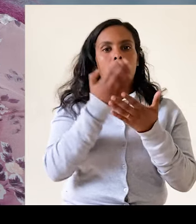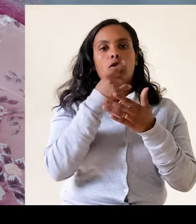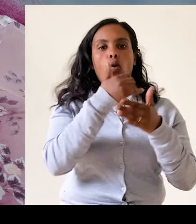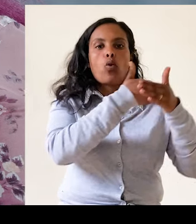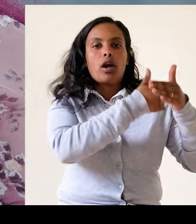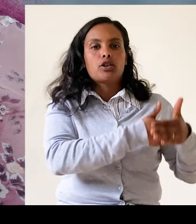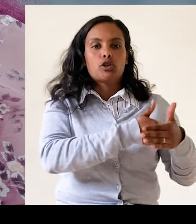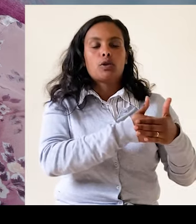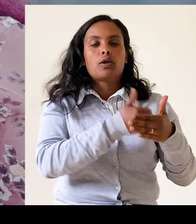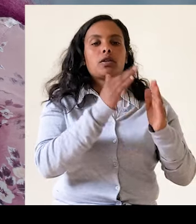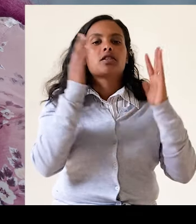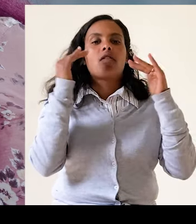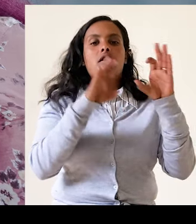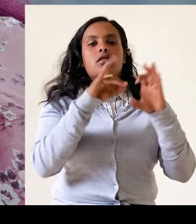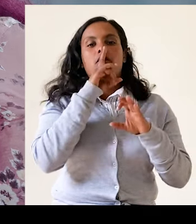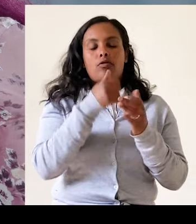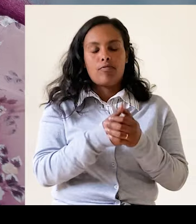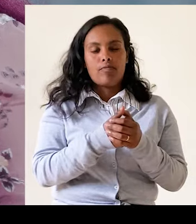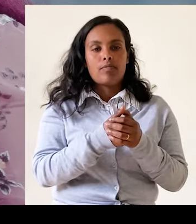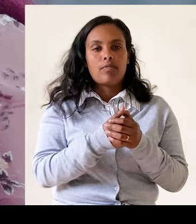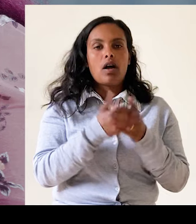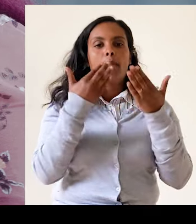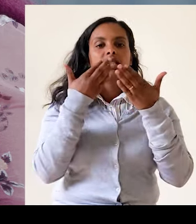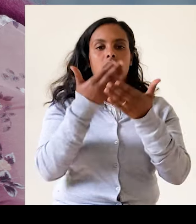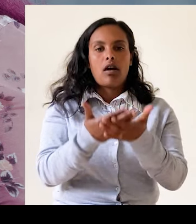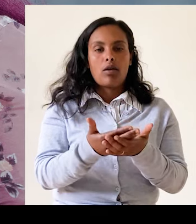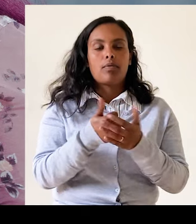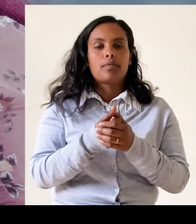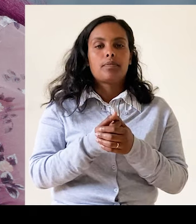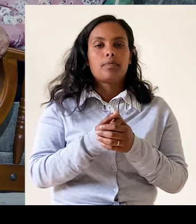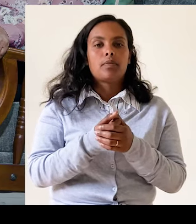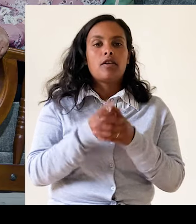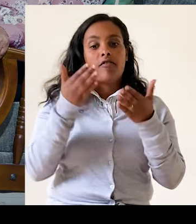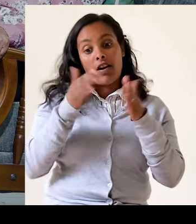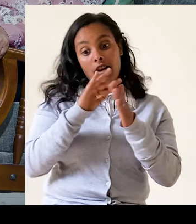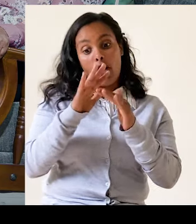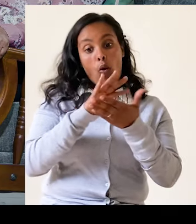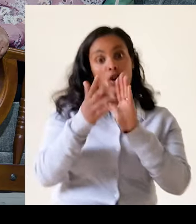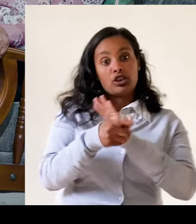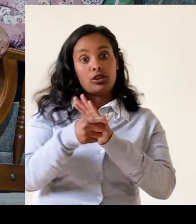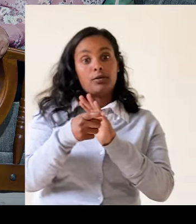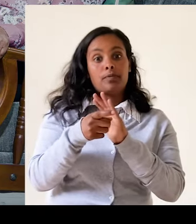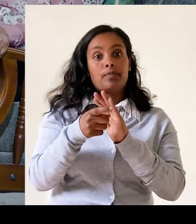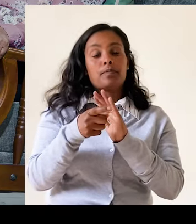ነገር ከጎናችን እንደምትሆኑ ተስፋ አደርጋለሁኝ። አመሰግናለሁ። በጣም ፈቃደኛ ሆነሽ